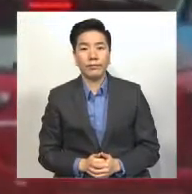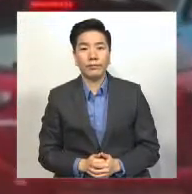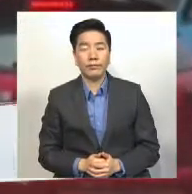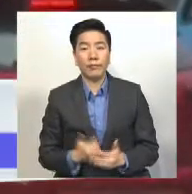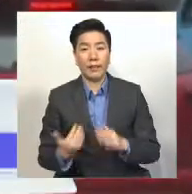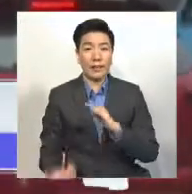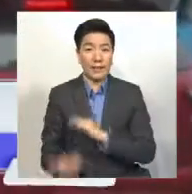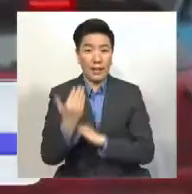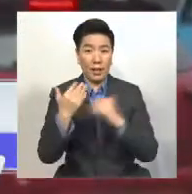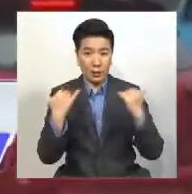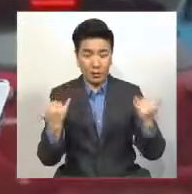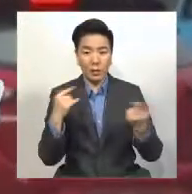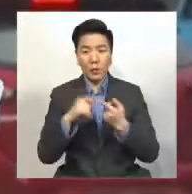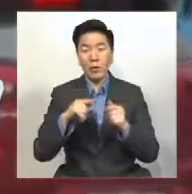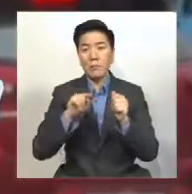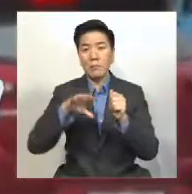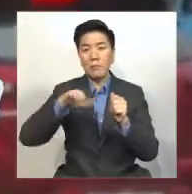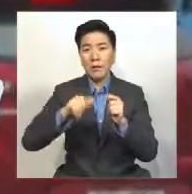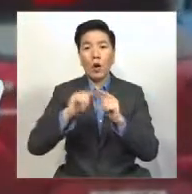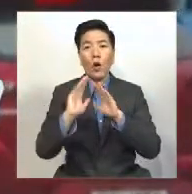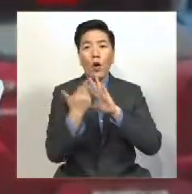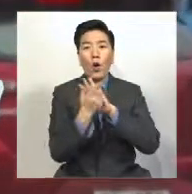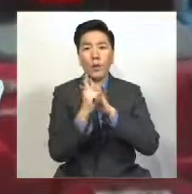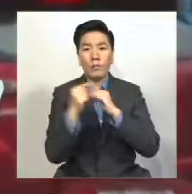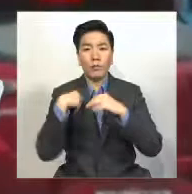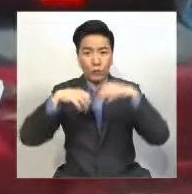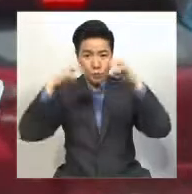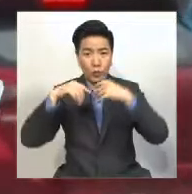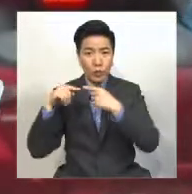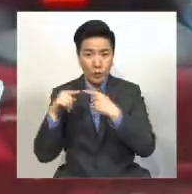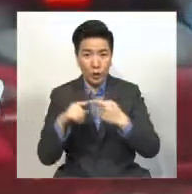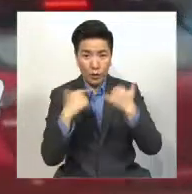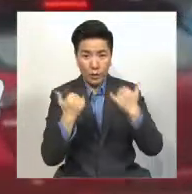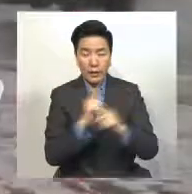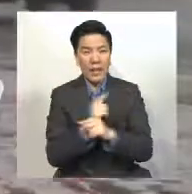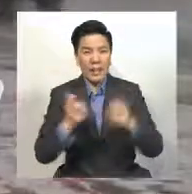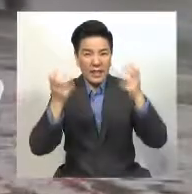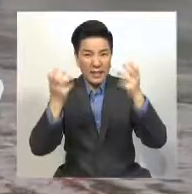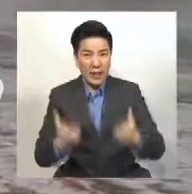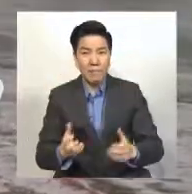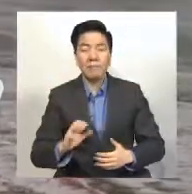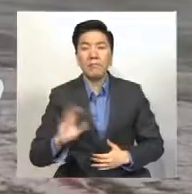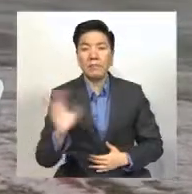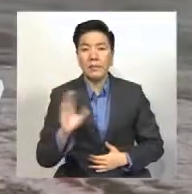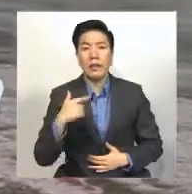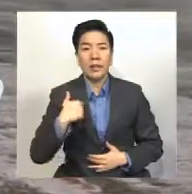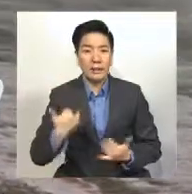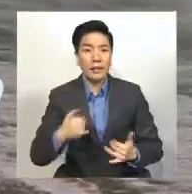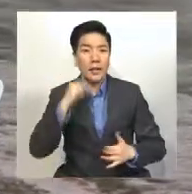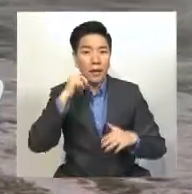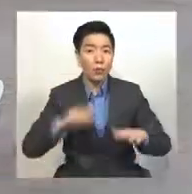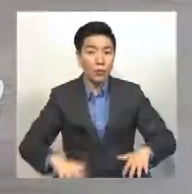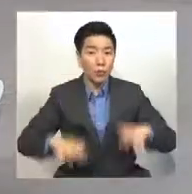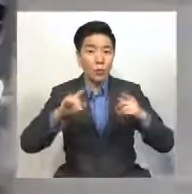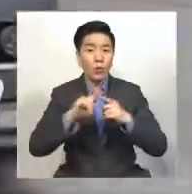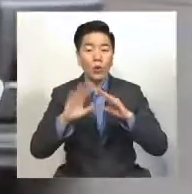ช่วงเช้าที่ผ่านมาในพื้นที่เขตเมืองขอนแก่นมีฝนตกลงมาอย่างต่อเนื่องแต่ก็ไม่ถึงกับหนักมากส่วนสถานการณ์น้ำท่วมในพื้นที่เขตเมืองขอน